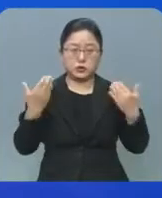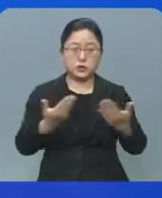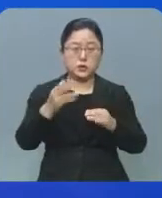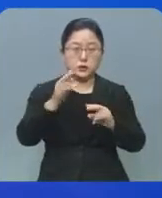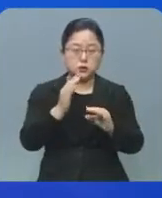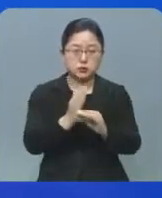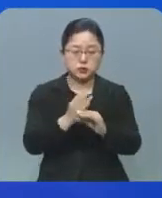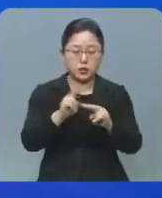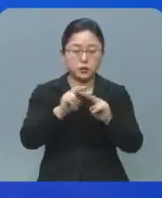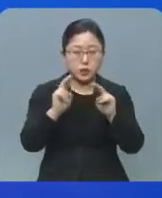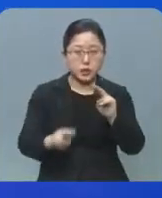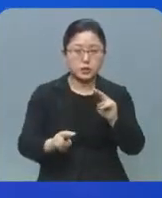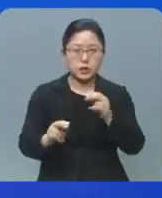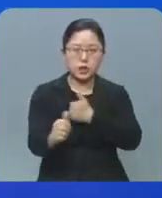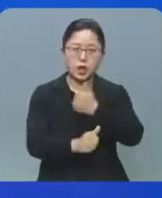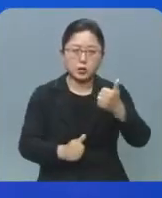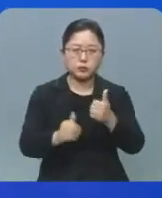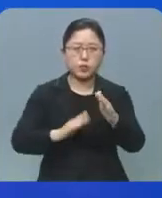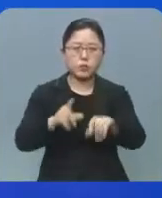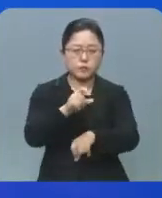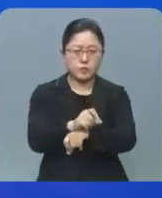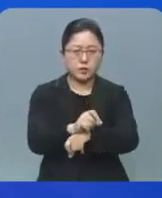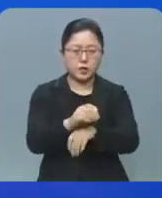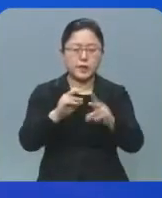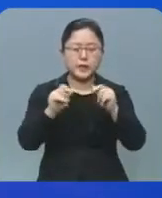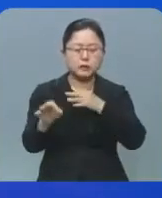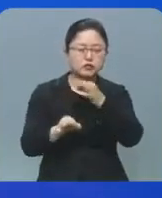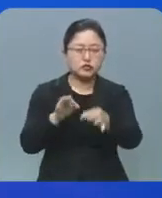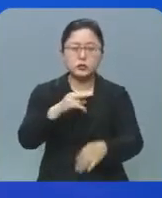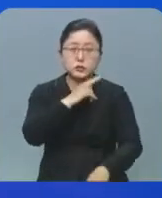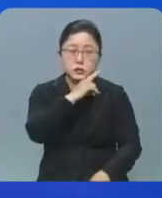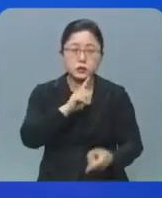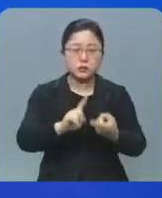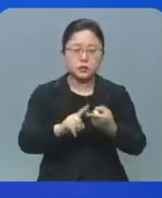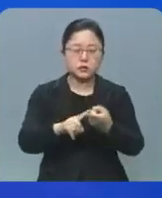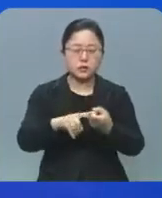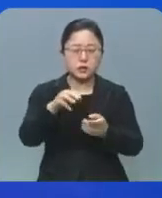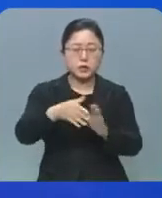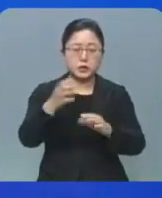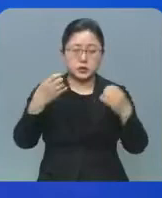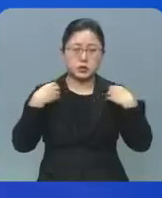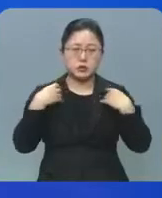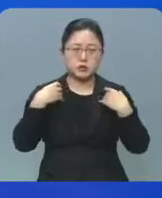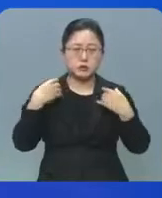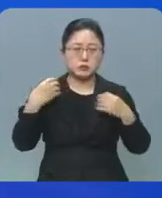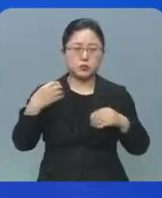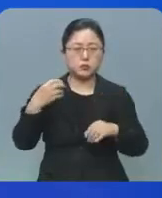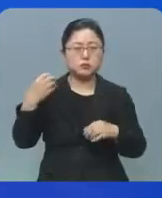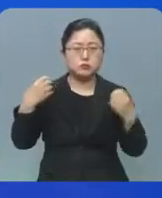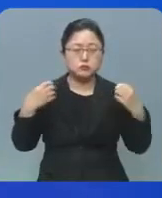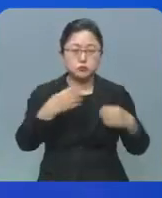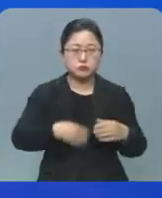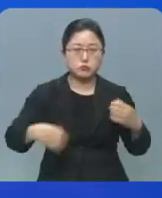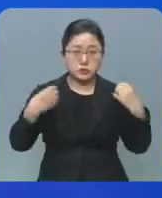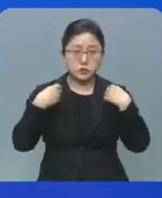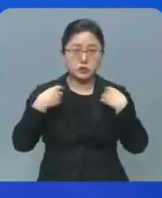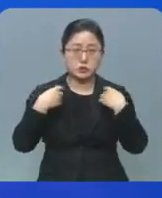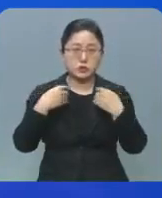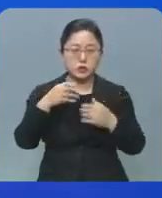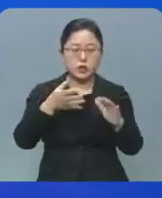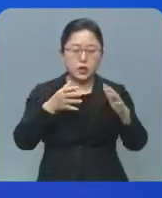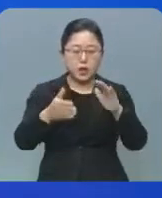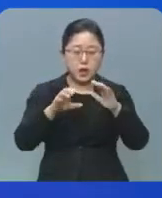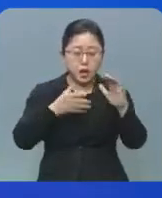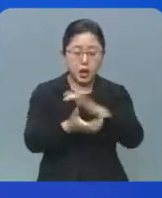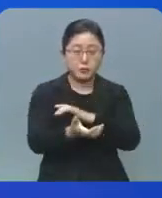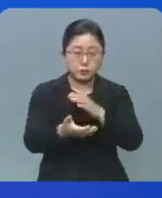일하다 퇴직한 간부 공무원의 부동산 투기 의혹에 대해 경찰이 광주시청과 구청 두 곳을 압수수색했습니다. 경찰은